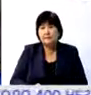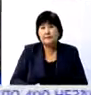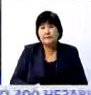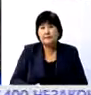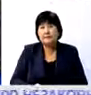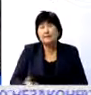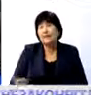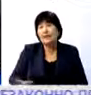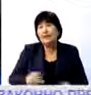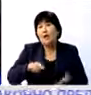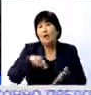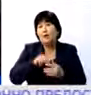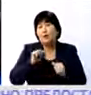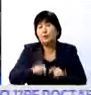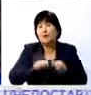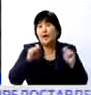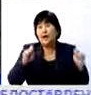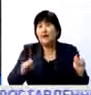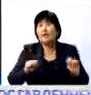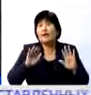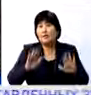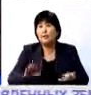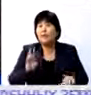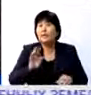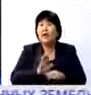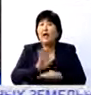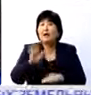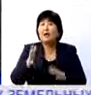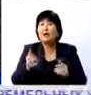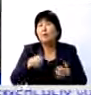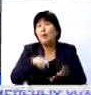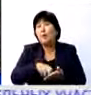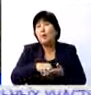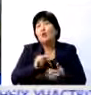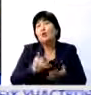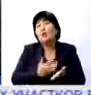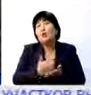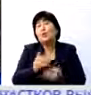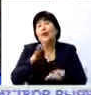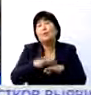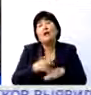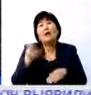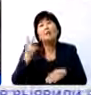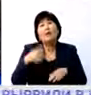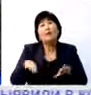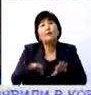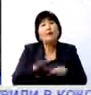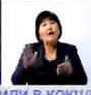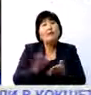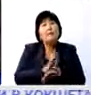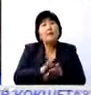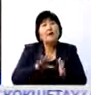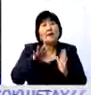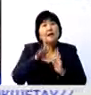28. Жители города могут в открывшихся франчайзинговых пунктах отправить и получить почту, а также услуги банка второго уровня. Бесплатно у нас